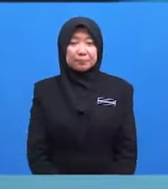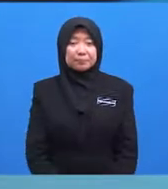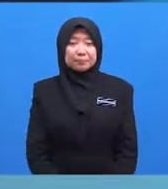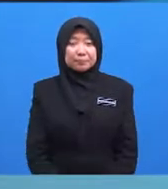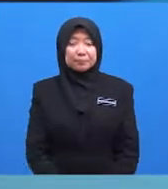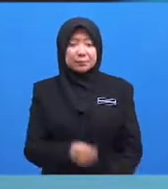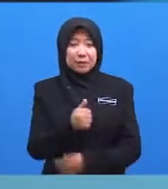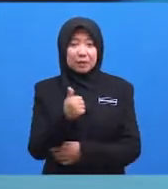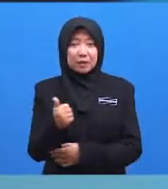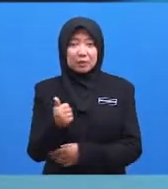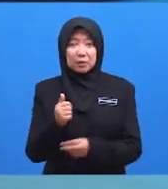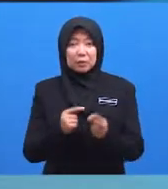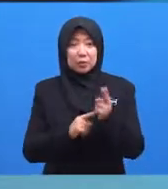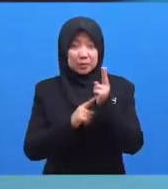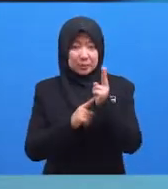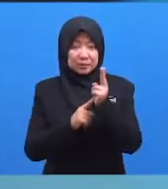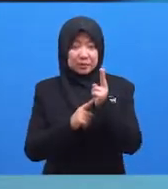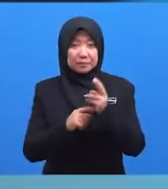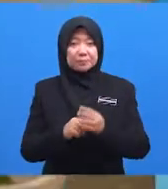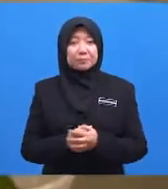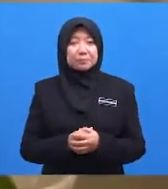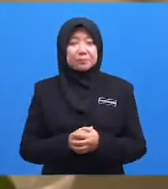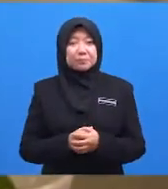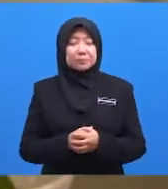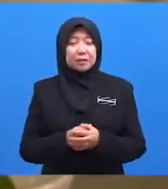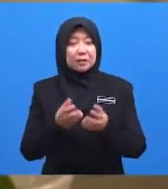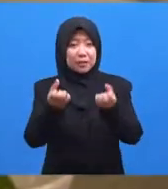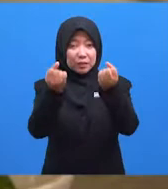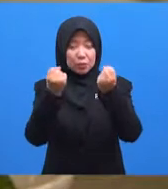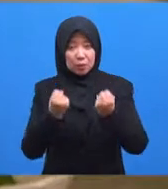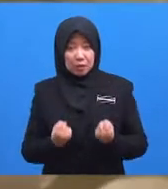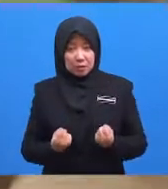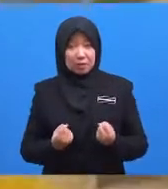Alatan utama untuk ayam panggang madu ialah ketuha,